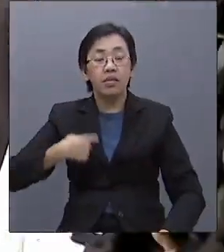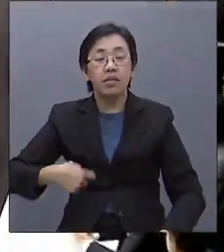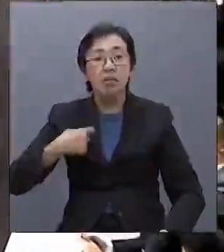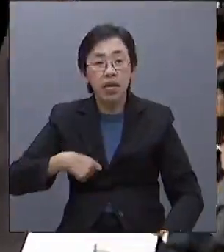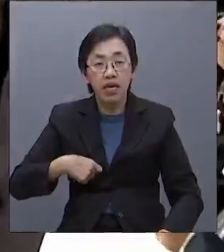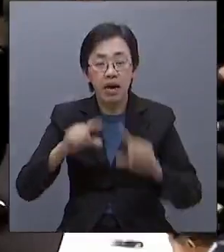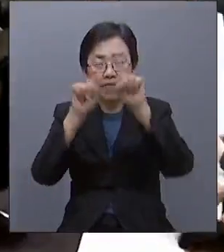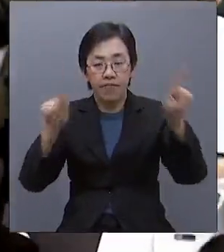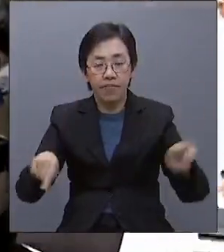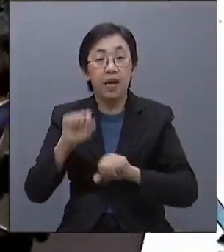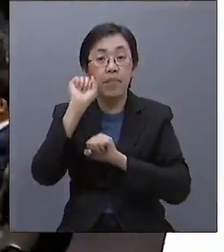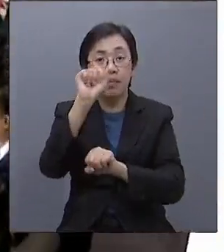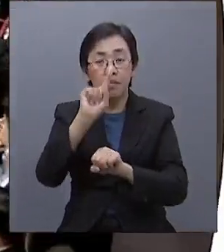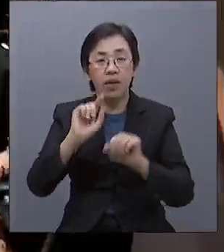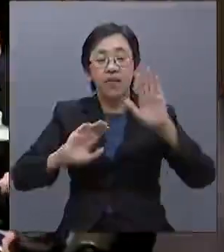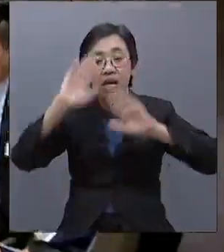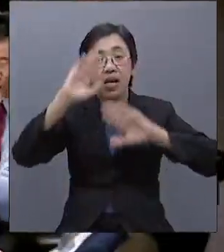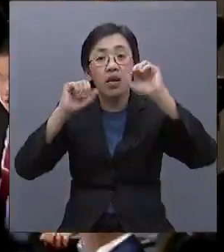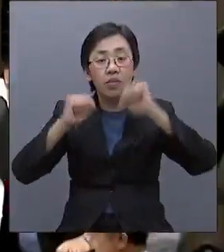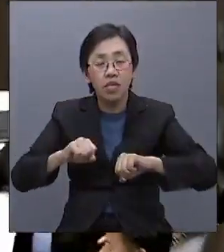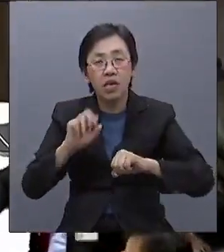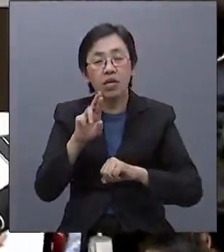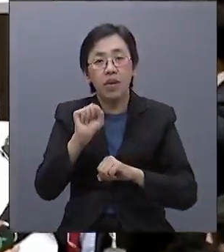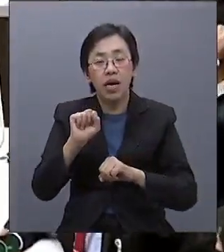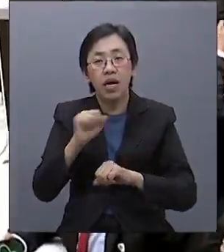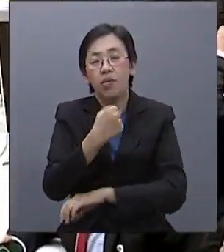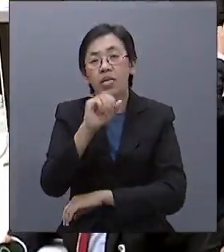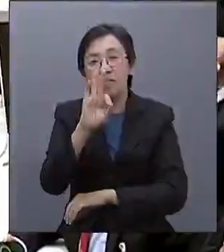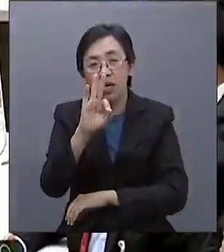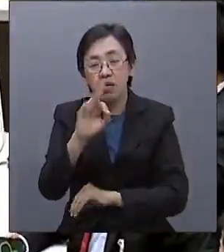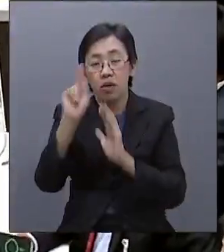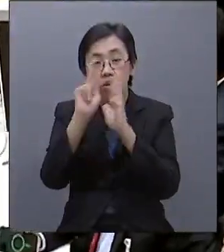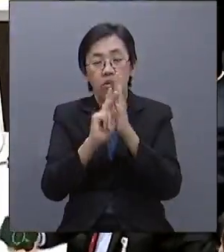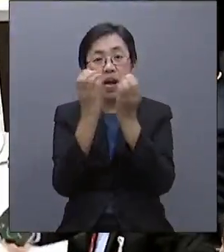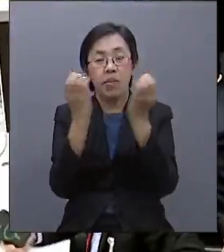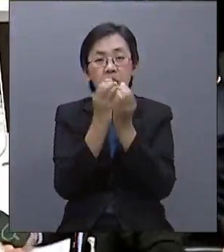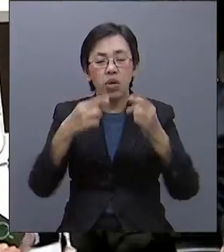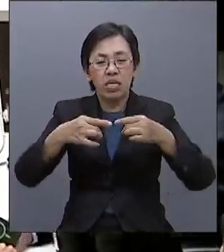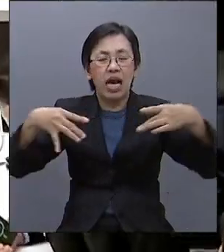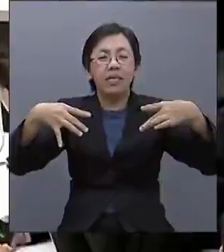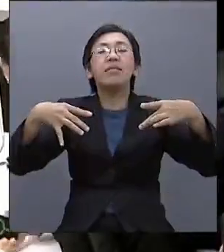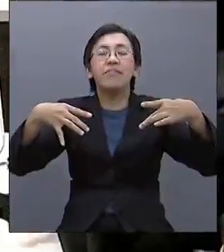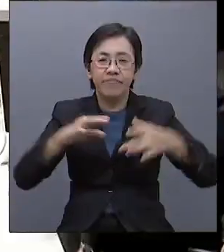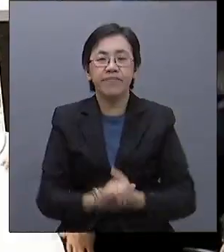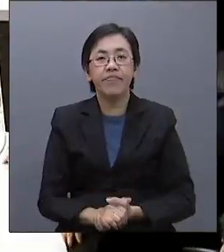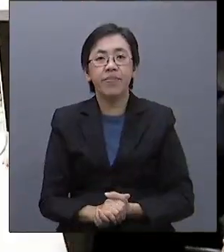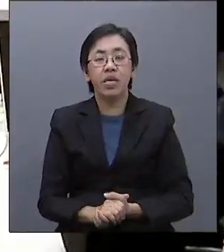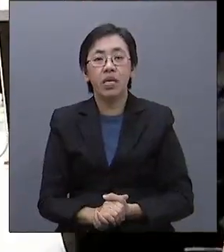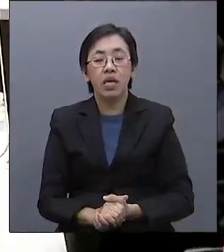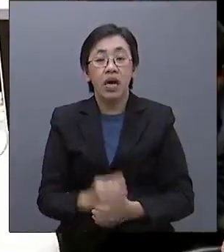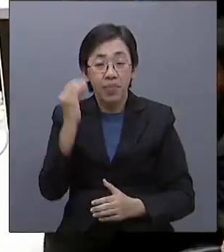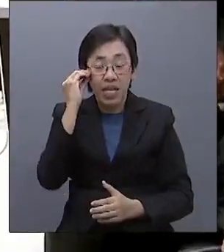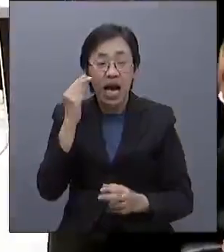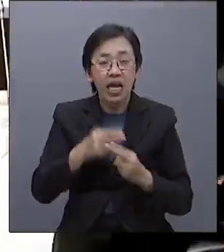มาเหมือนกันบอกว่าการลงมติของสภาเมื่อวันที่19ขัดหรือแย้งกับรัฐธรรมนูญชื่อคุณพิธาสามารถเสนอชื่อซ้ำ